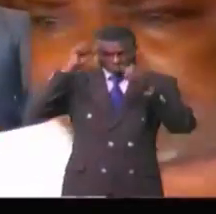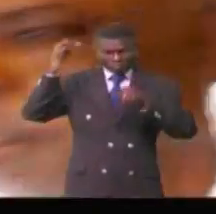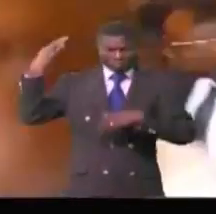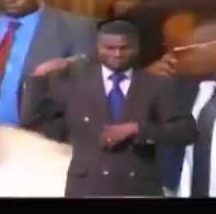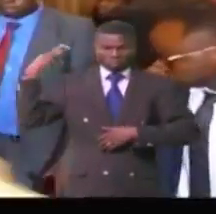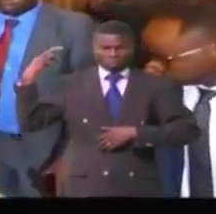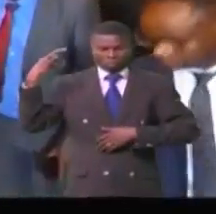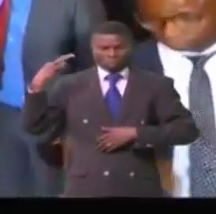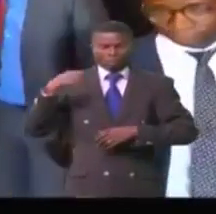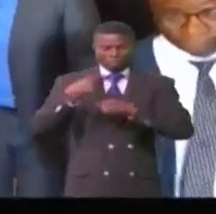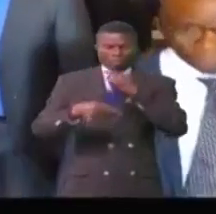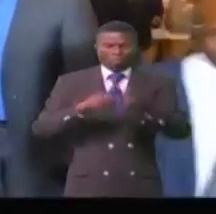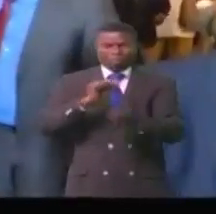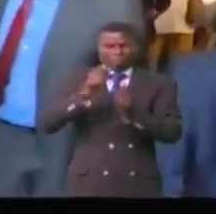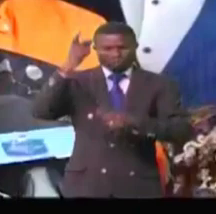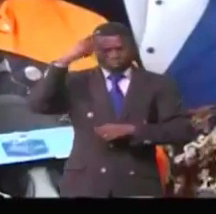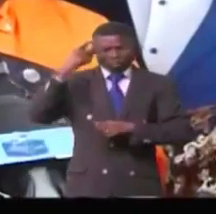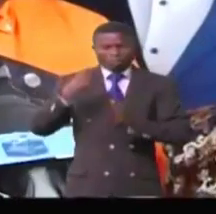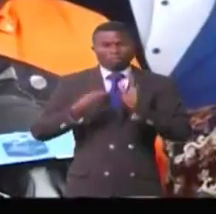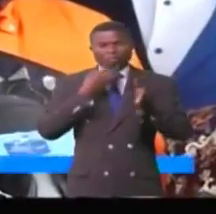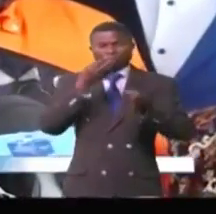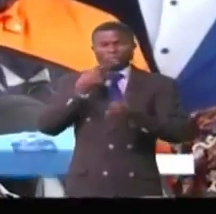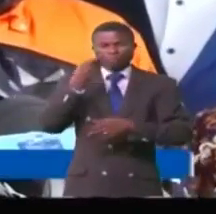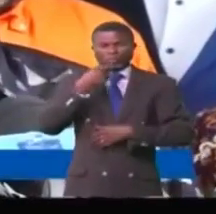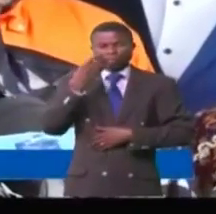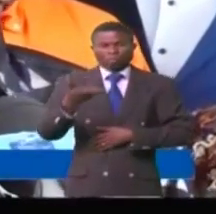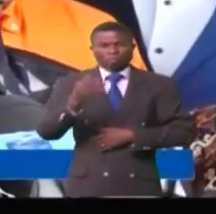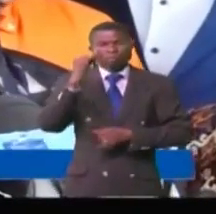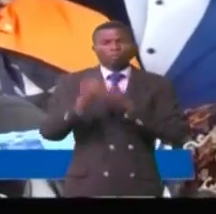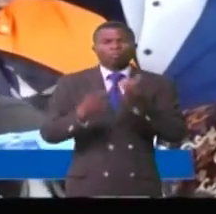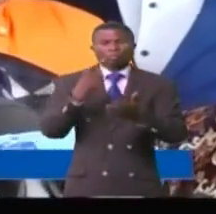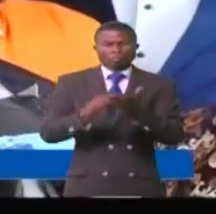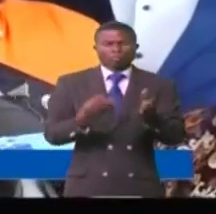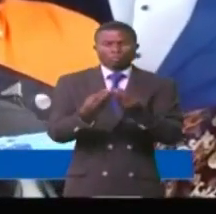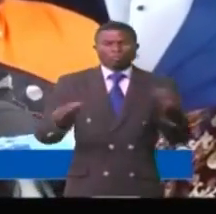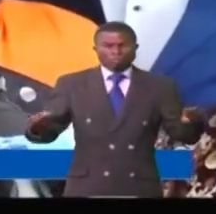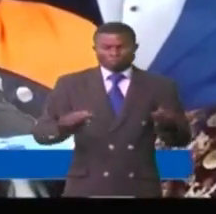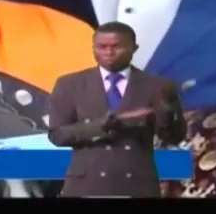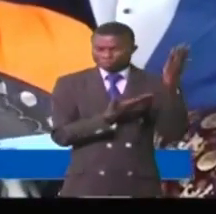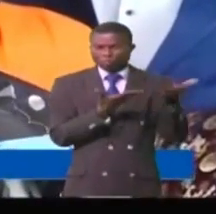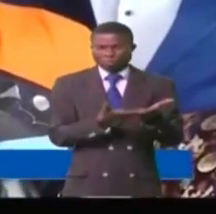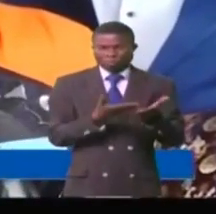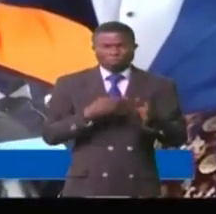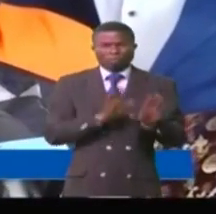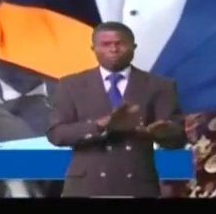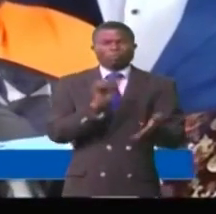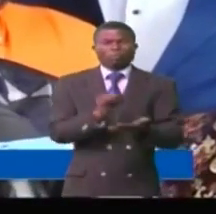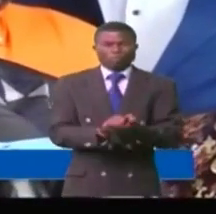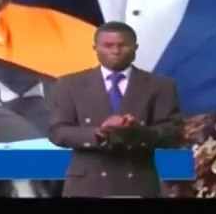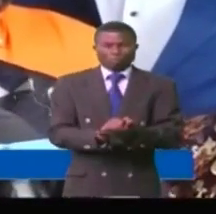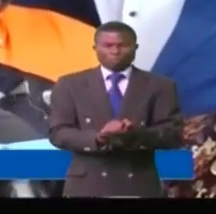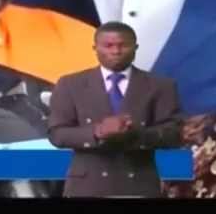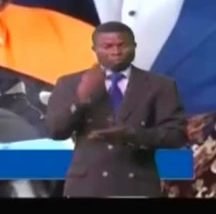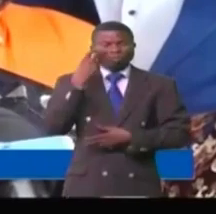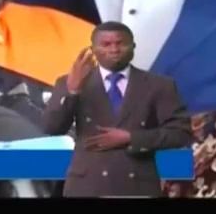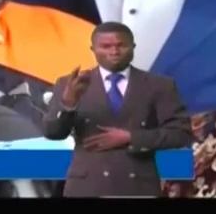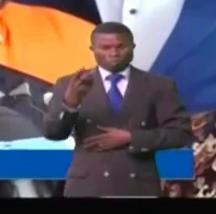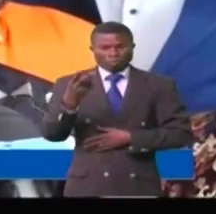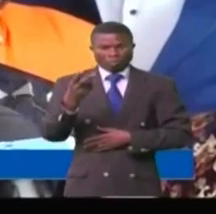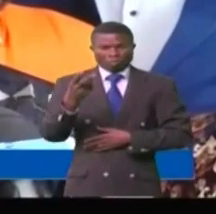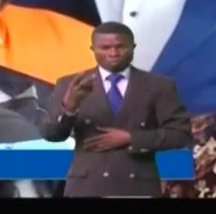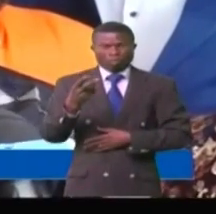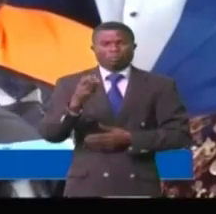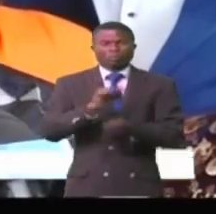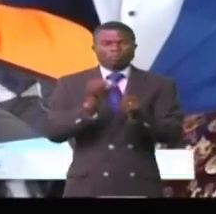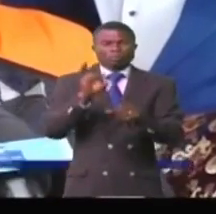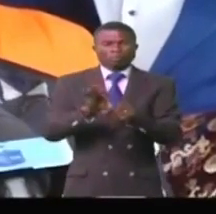premiers pas politiques, a donné ses impressions. La finalité, c'est les résultats qui comptent. Ce que nous attendons, c'est de voir comment ce processus